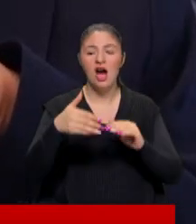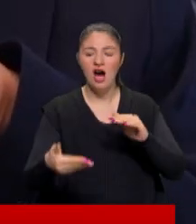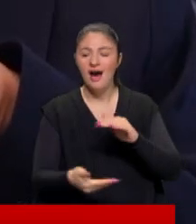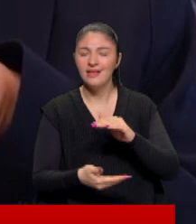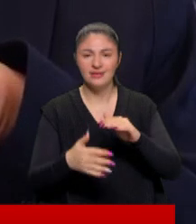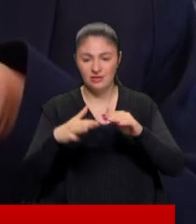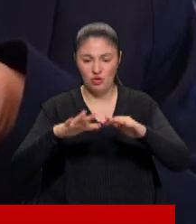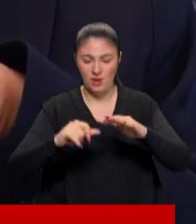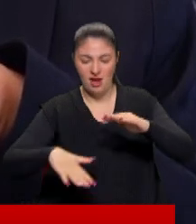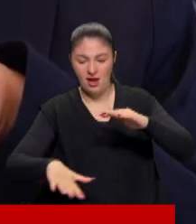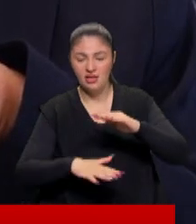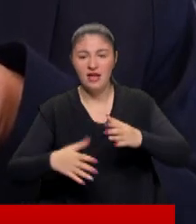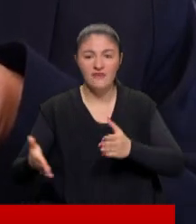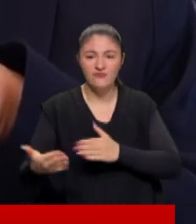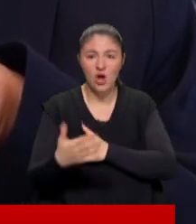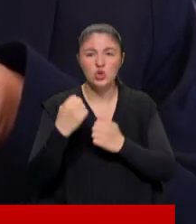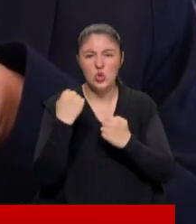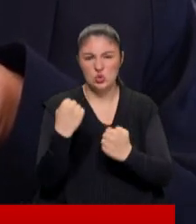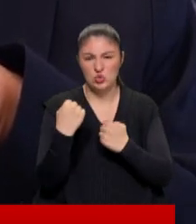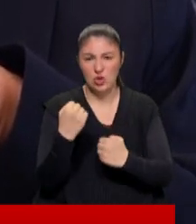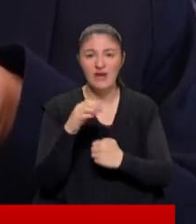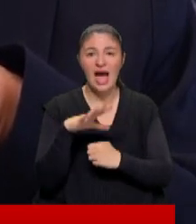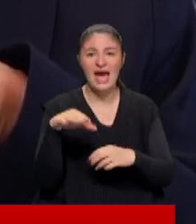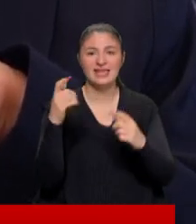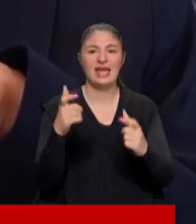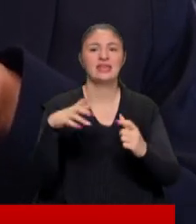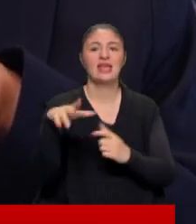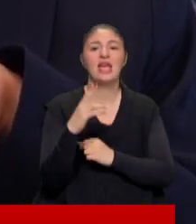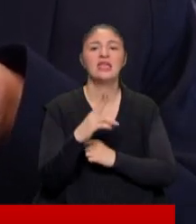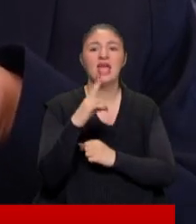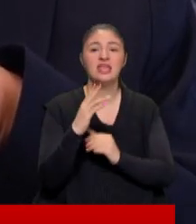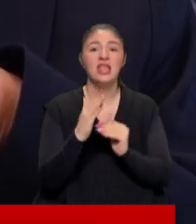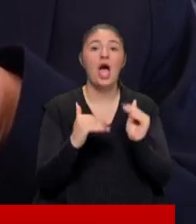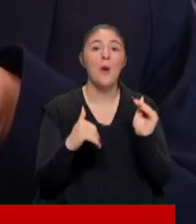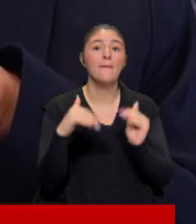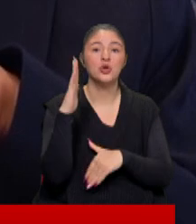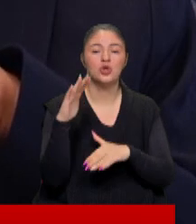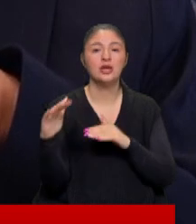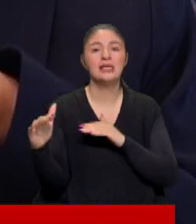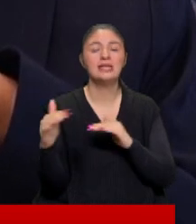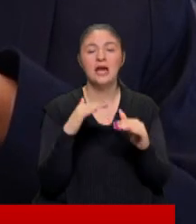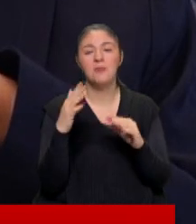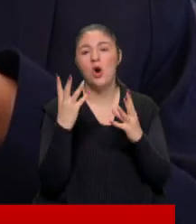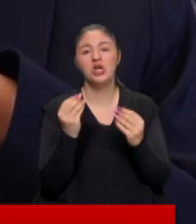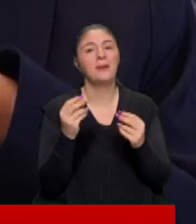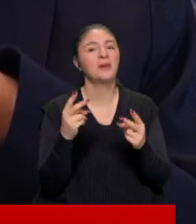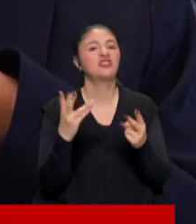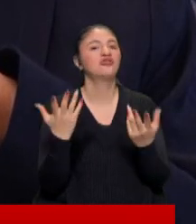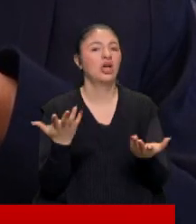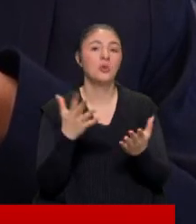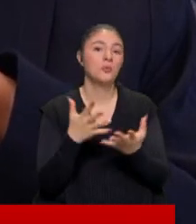altındaki fayların gücü fazla ve her kentte 7 ve üzerinde deprem